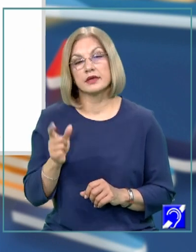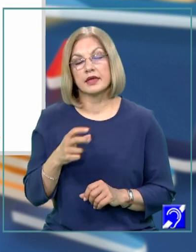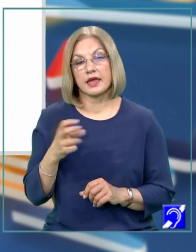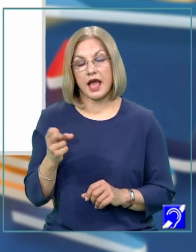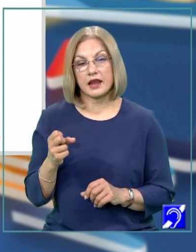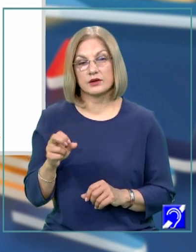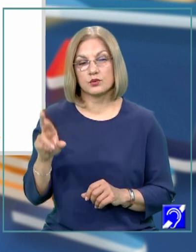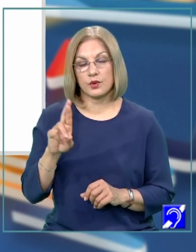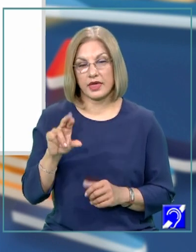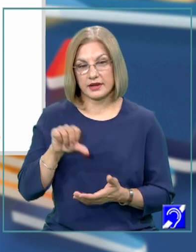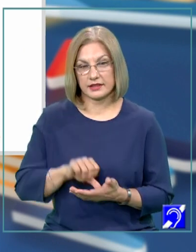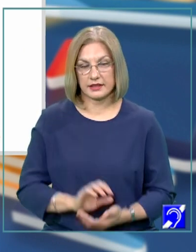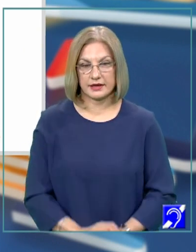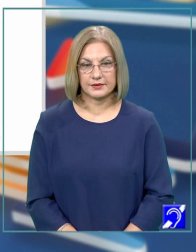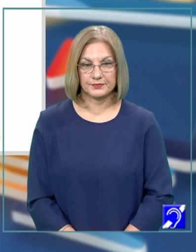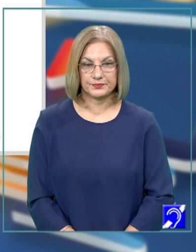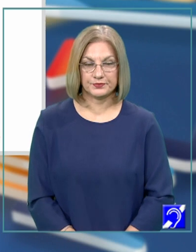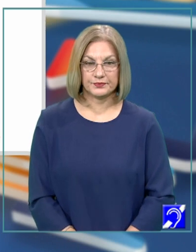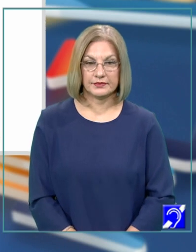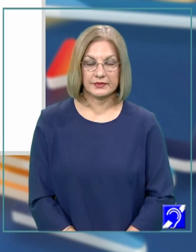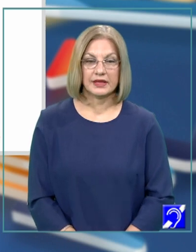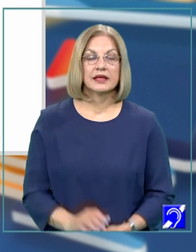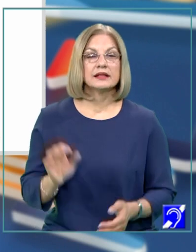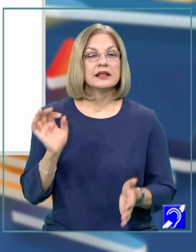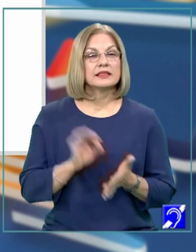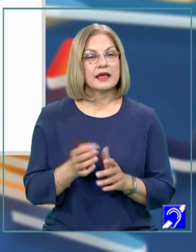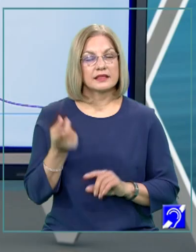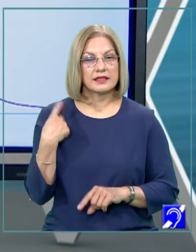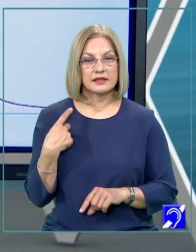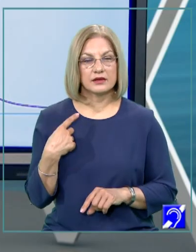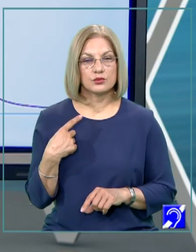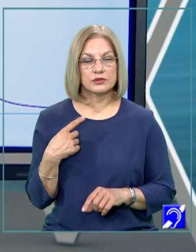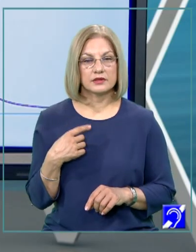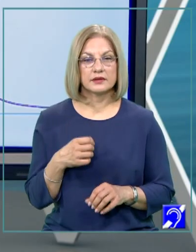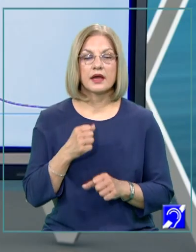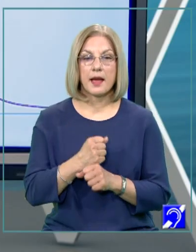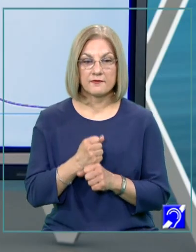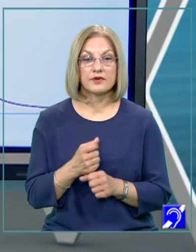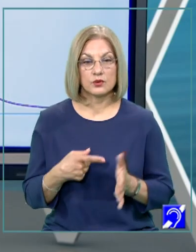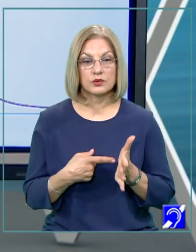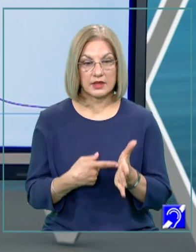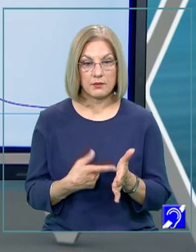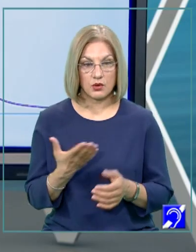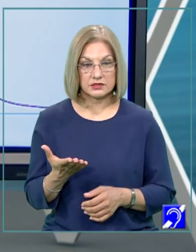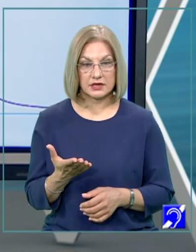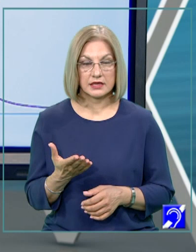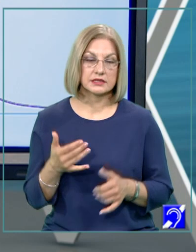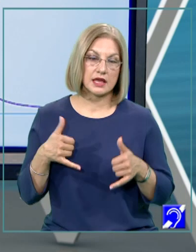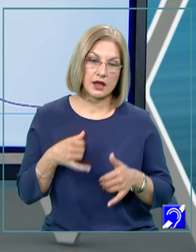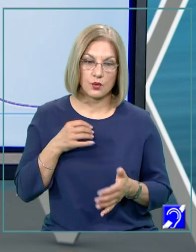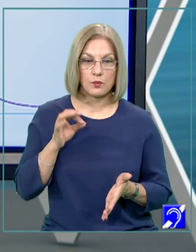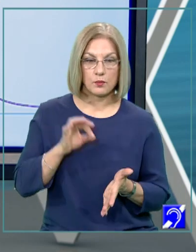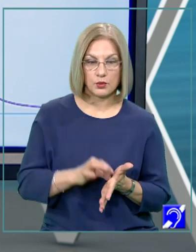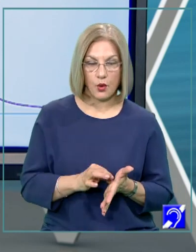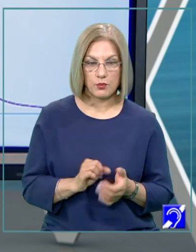este egal cu al mic data trecută am făcut această demonstrație vă propune